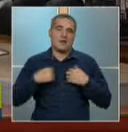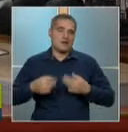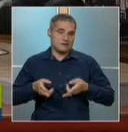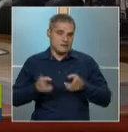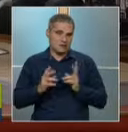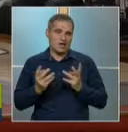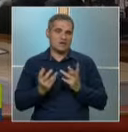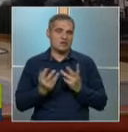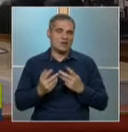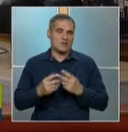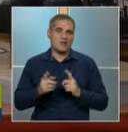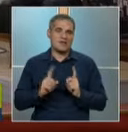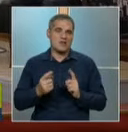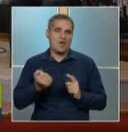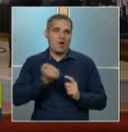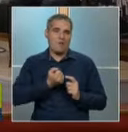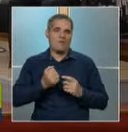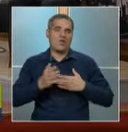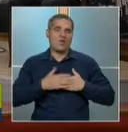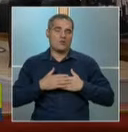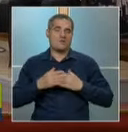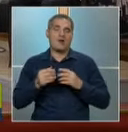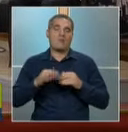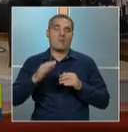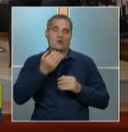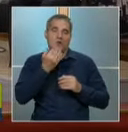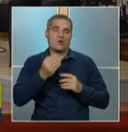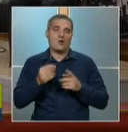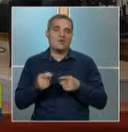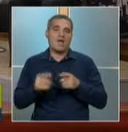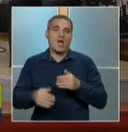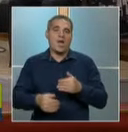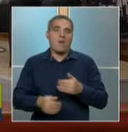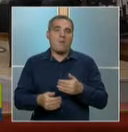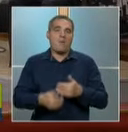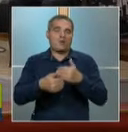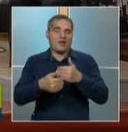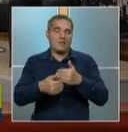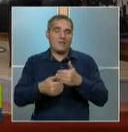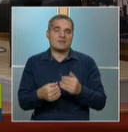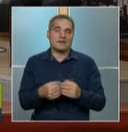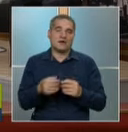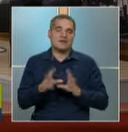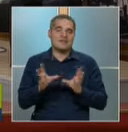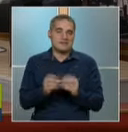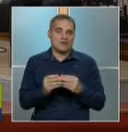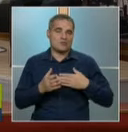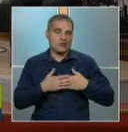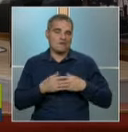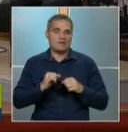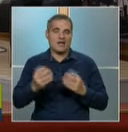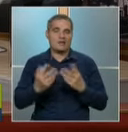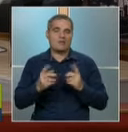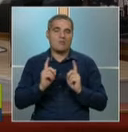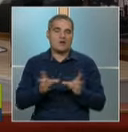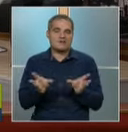реших, че технологиите не убиват духовността, а по-скоро те ги подкрепят и заедно духовността и технологиите могат да